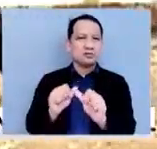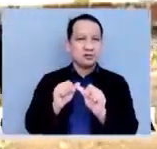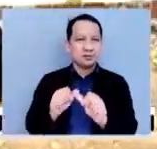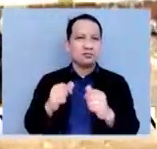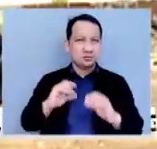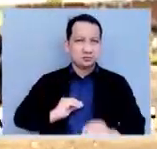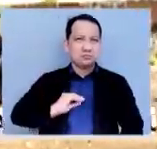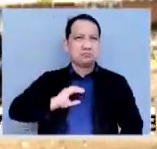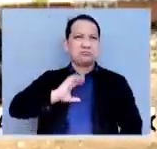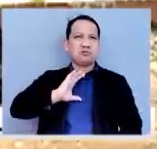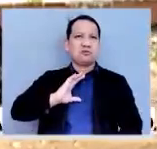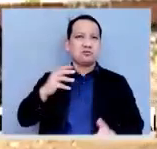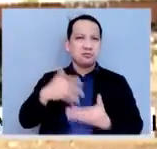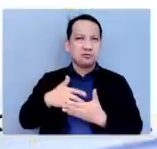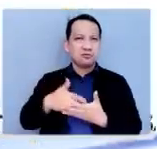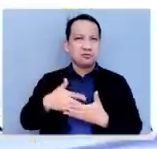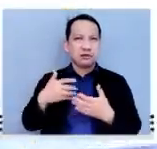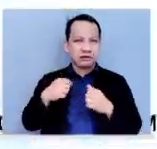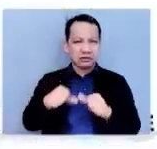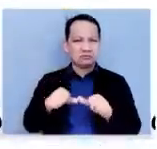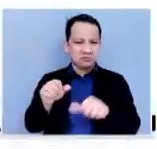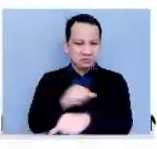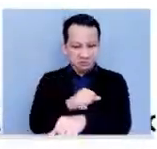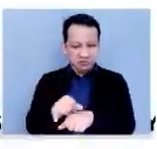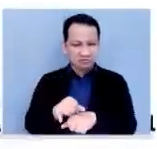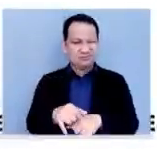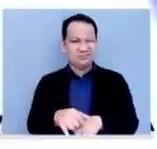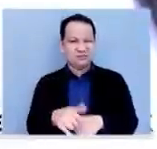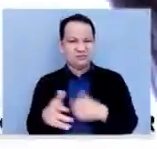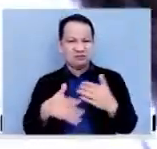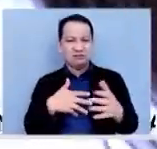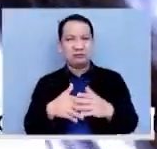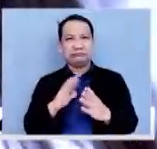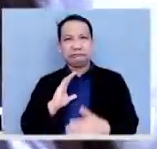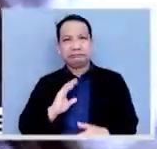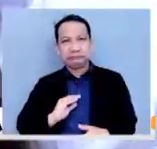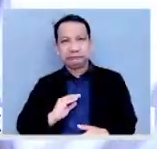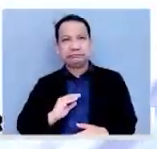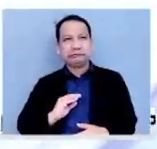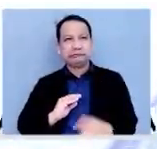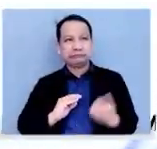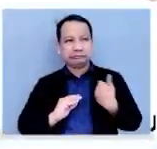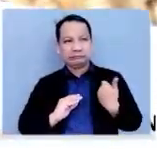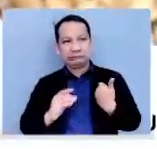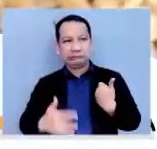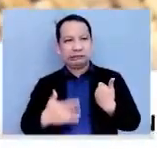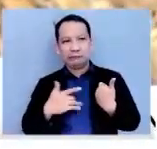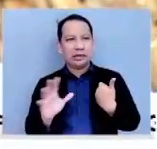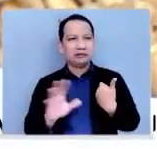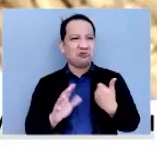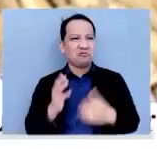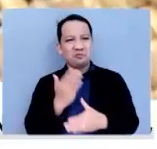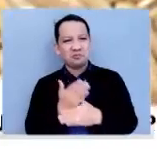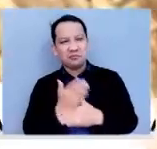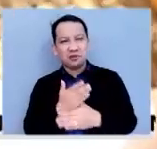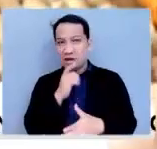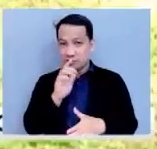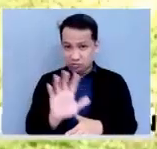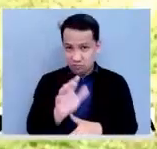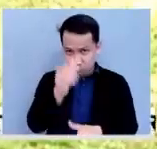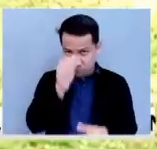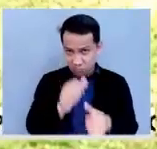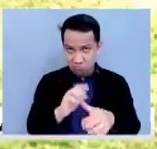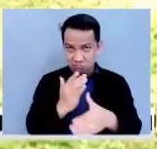motivation sa sarili ko. Kaya instead na gagawin ko siyang ways sa buhay. Hindi po hadlang kapansanan sa